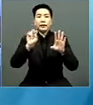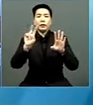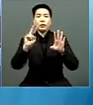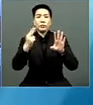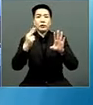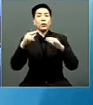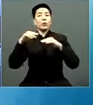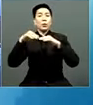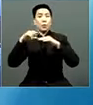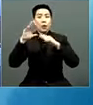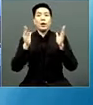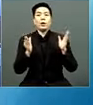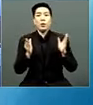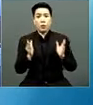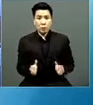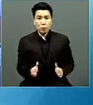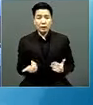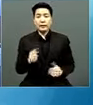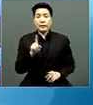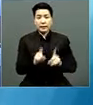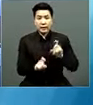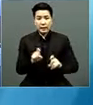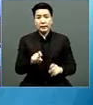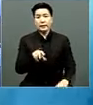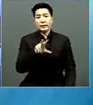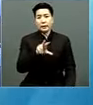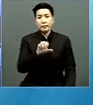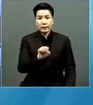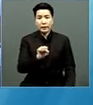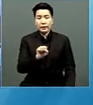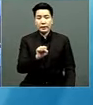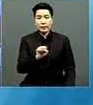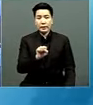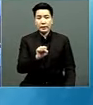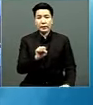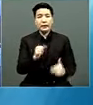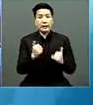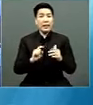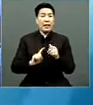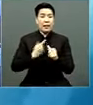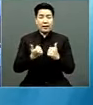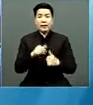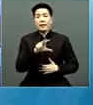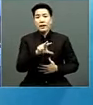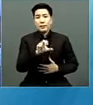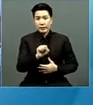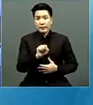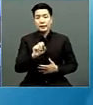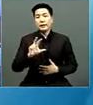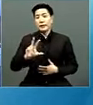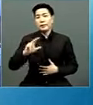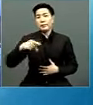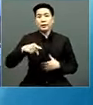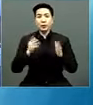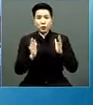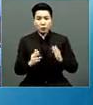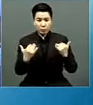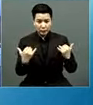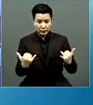4,520,000กว่ารายแล้วนะครับแล้วก็เสียชีวิตไป 300,000 แต่ที่ 300,000 วันแรกแล้วนะครับ 300,000 กับ 3,000 กว่ารายใน